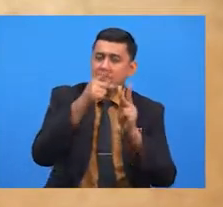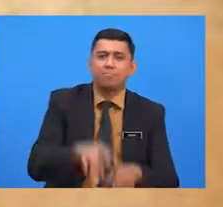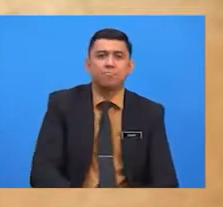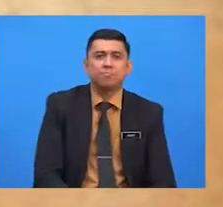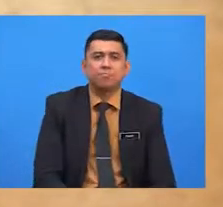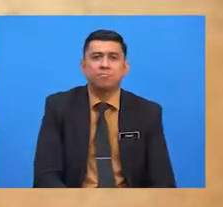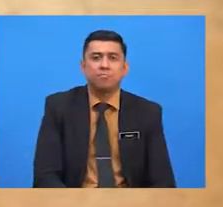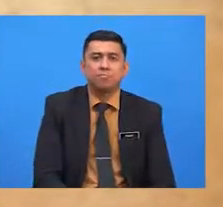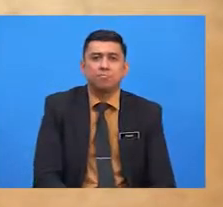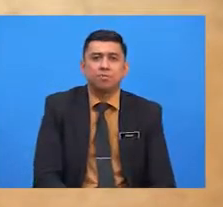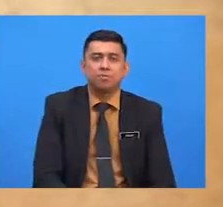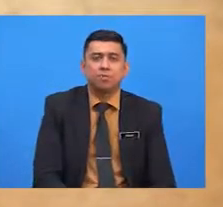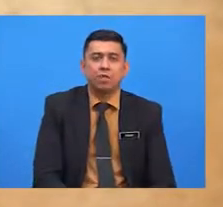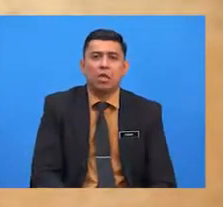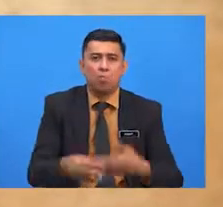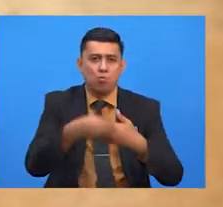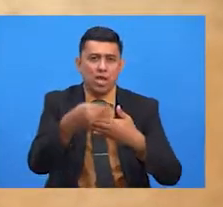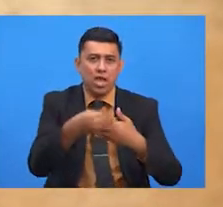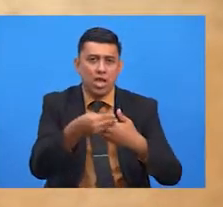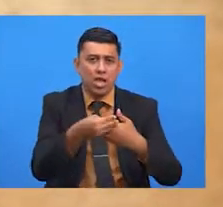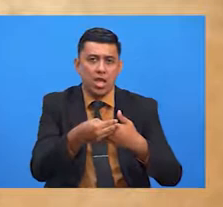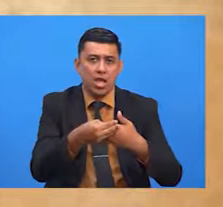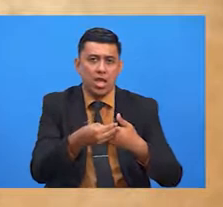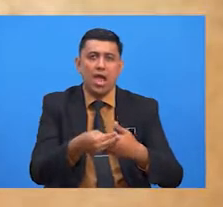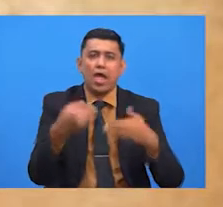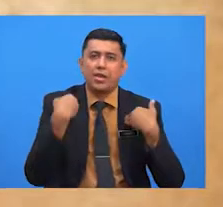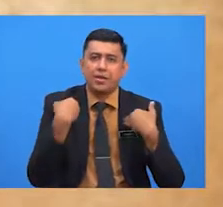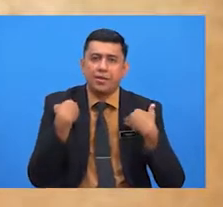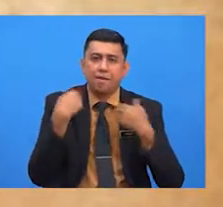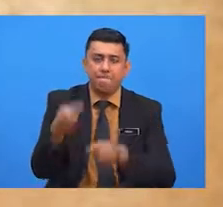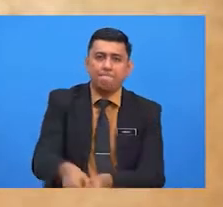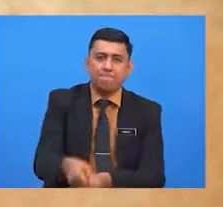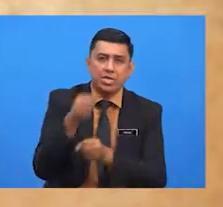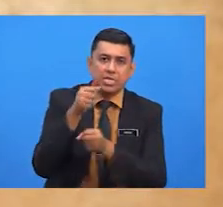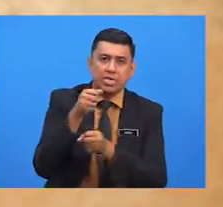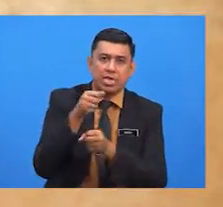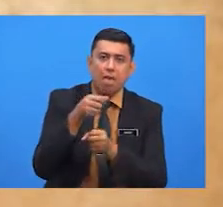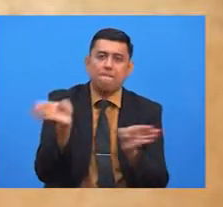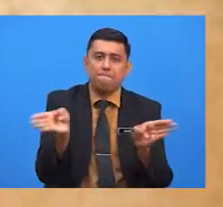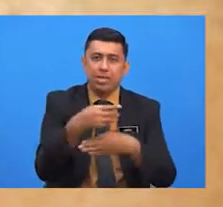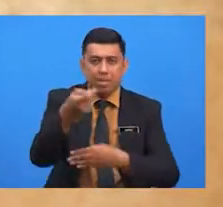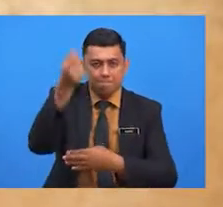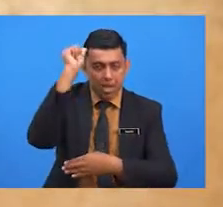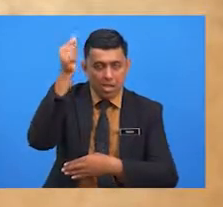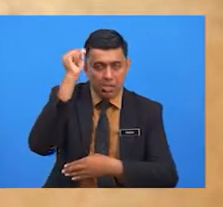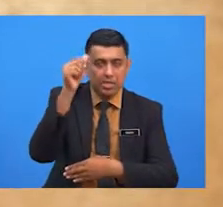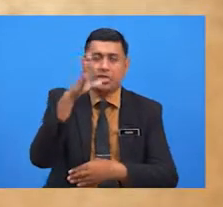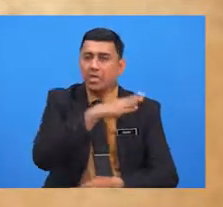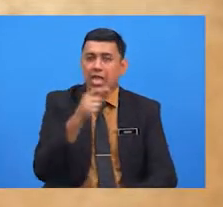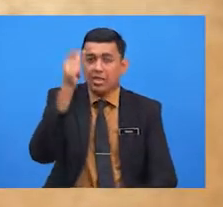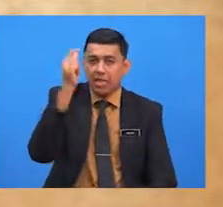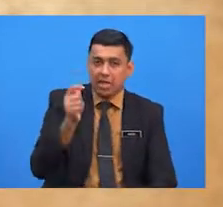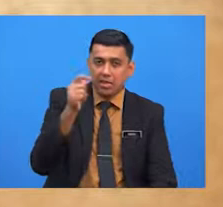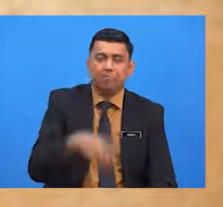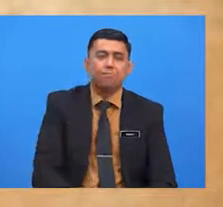mempunyai kemudahan perigi, bilik mandi dan tandas. Kemudahan